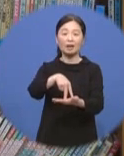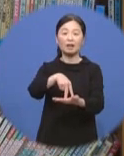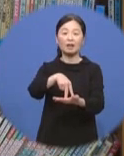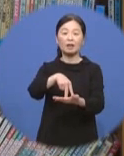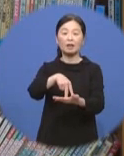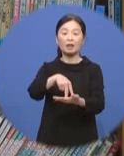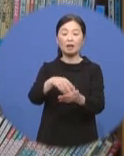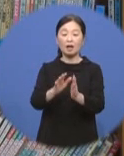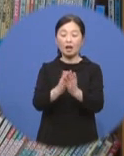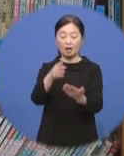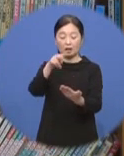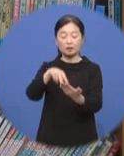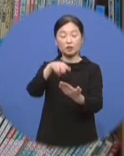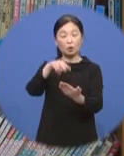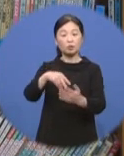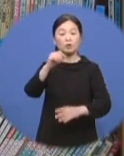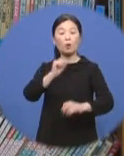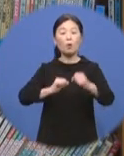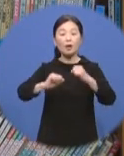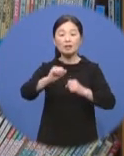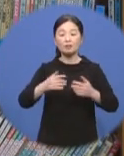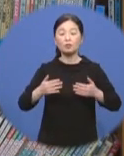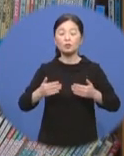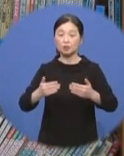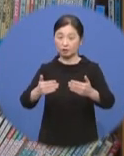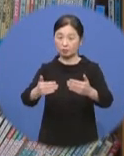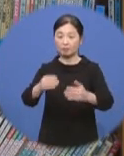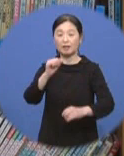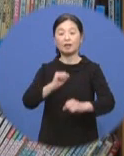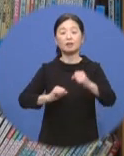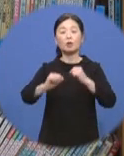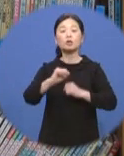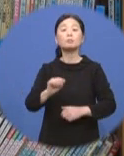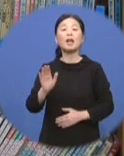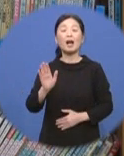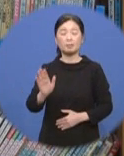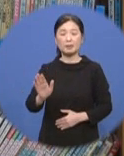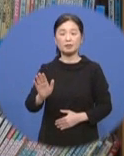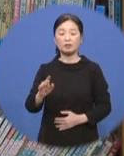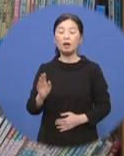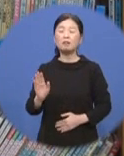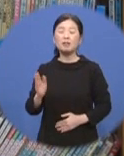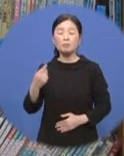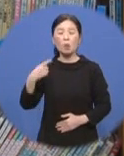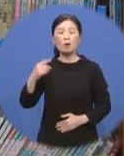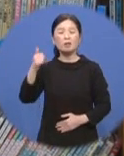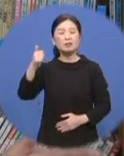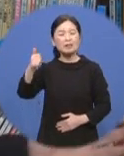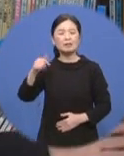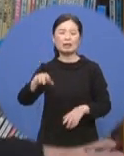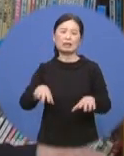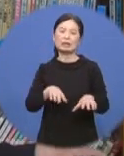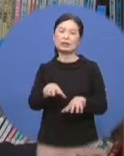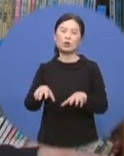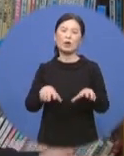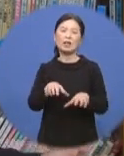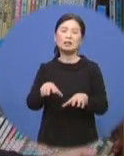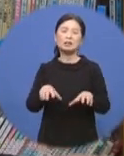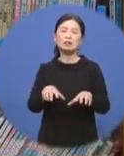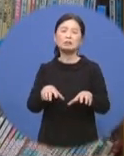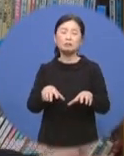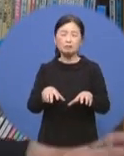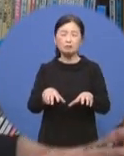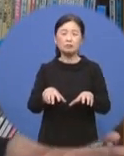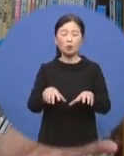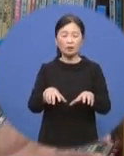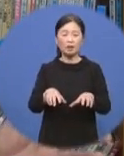読書活動っていうのをとても推進しようと取り組んでます。ただ先生方はお忙しいので、十分図書室の整理であ